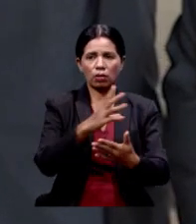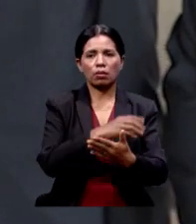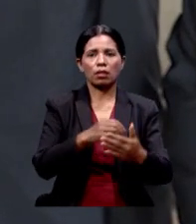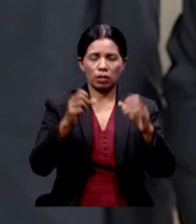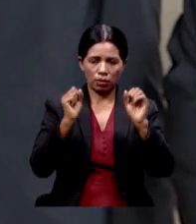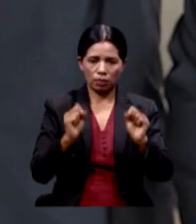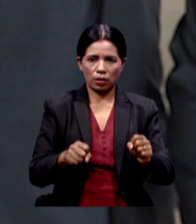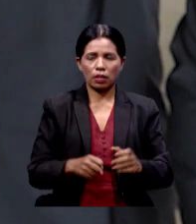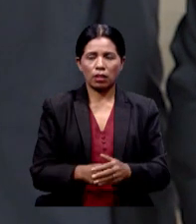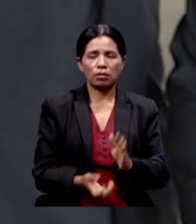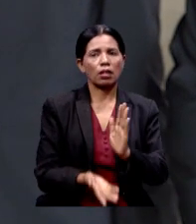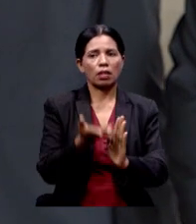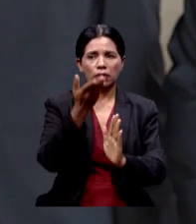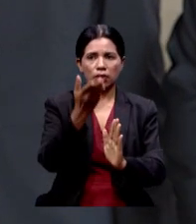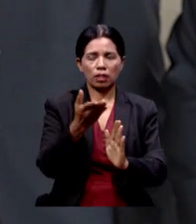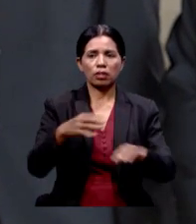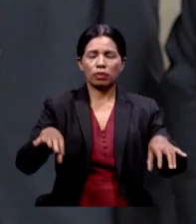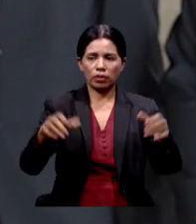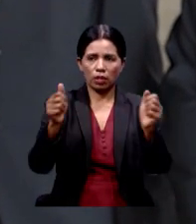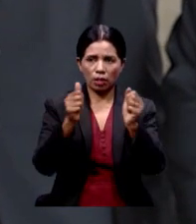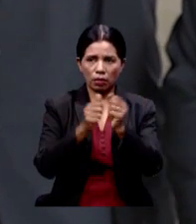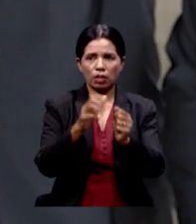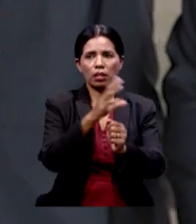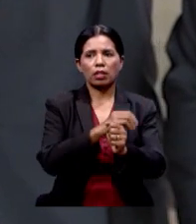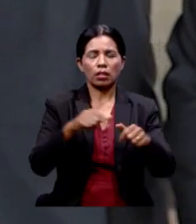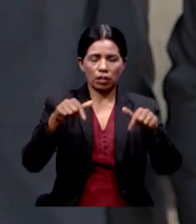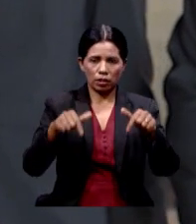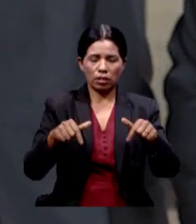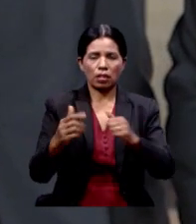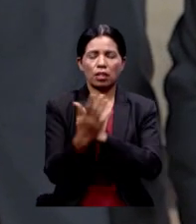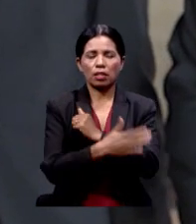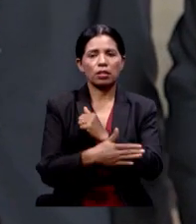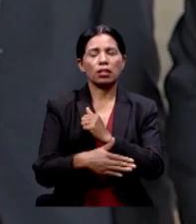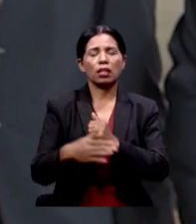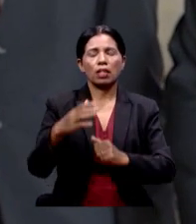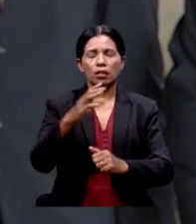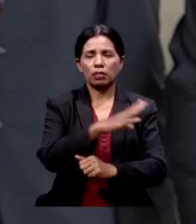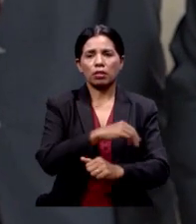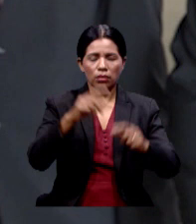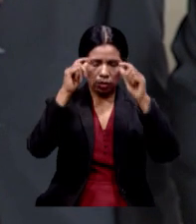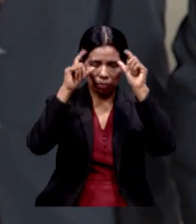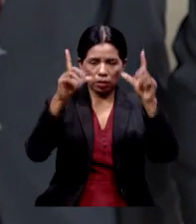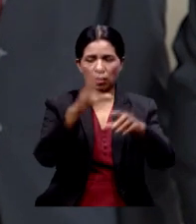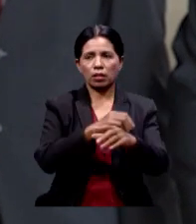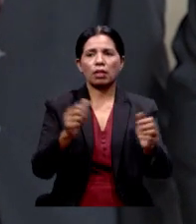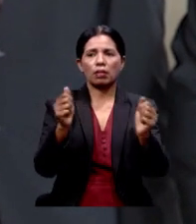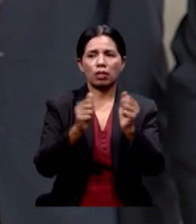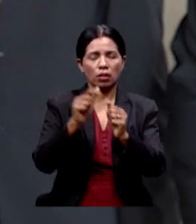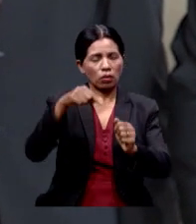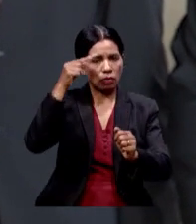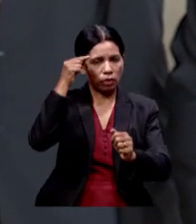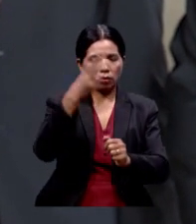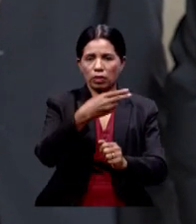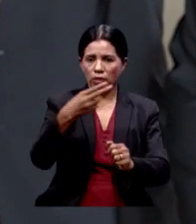untuk meningkatkan kerjasama dan kolaborasi yang terjadi antara PLN dengan ITDL maupun secara umum antara Government of